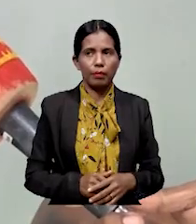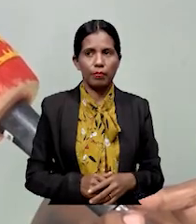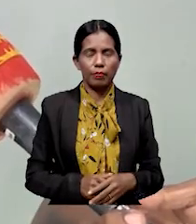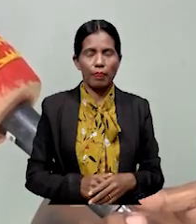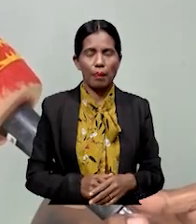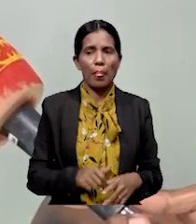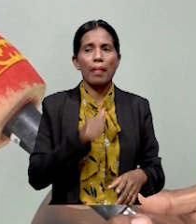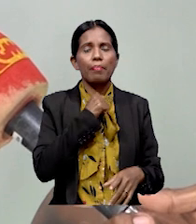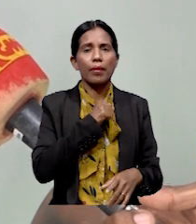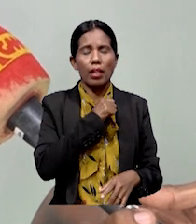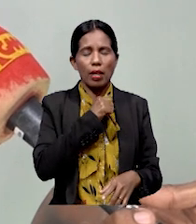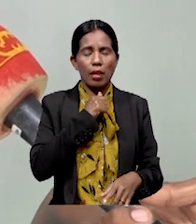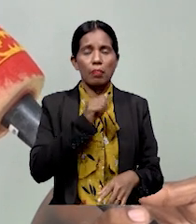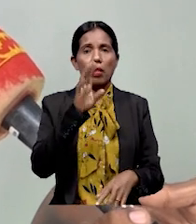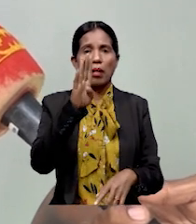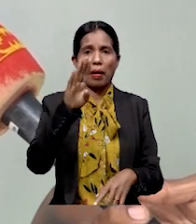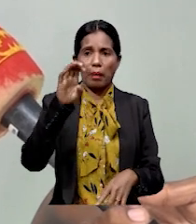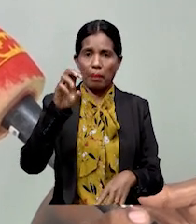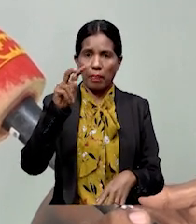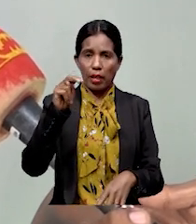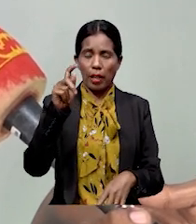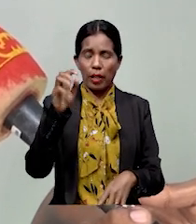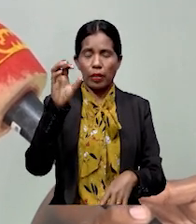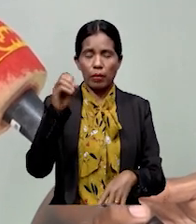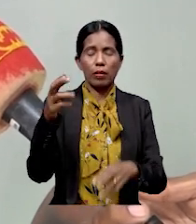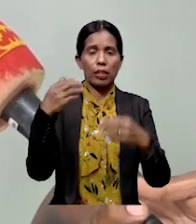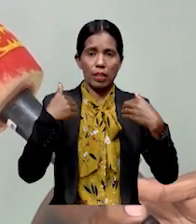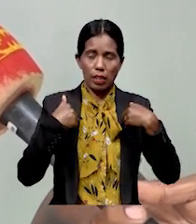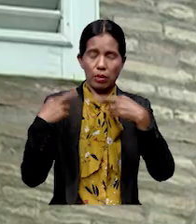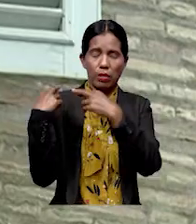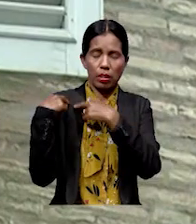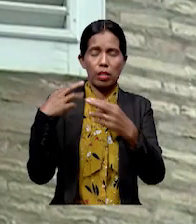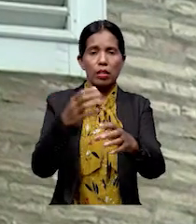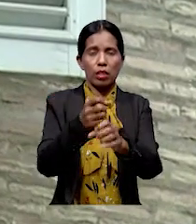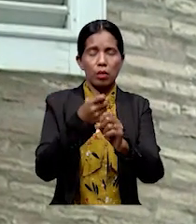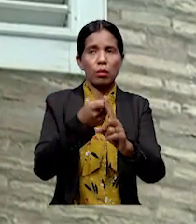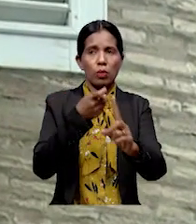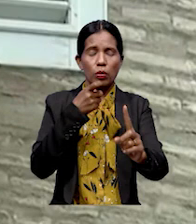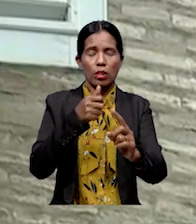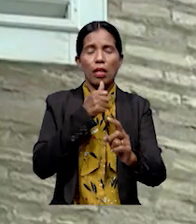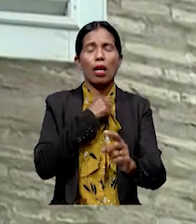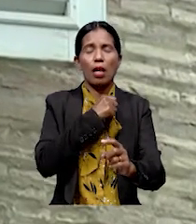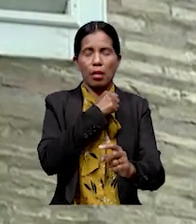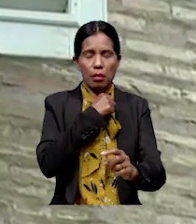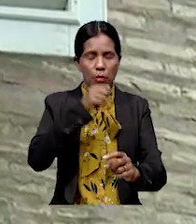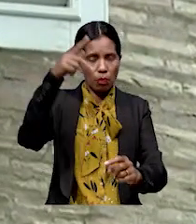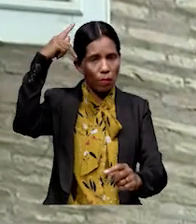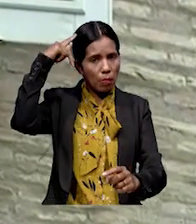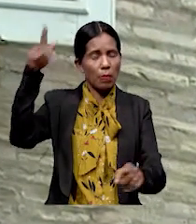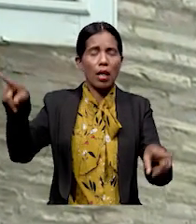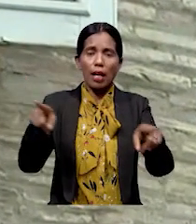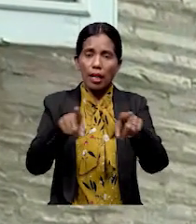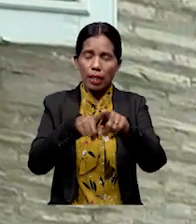Padre Bento Barros Pereira explica responsabilidade FOM nebesimu husi Vaticano ne hanesan knar ide atu